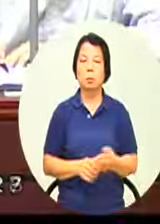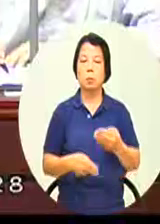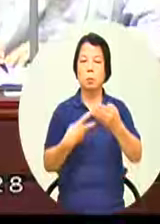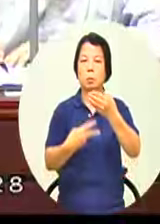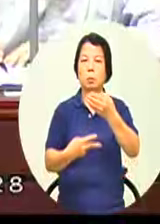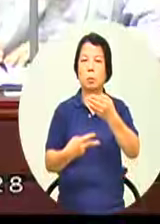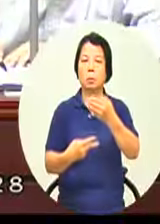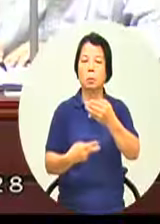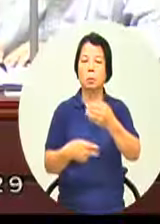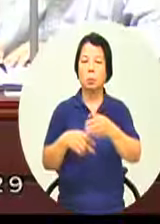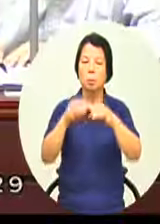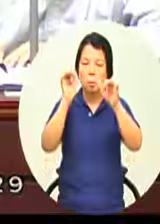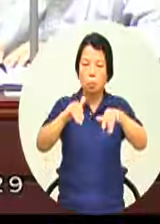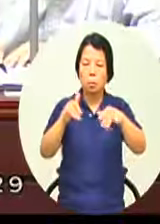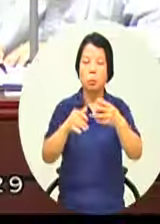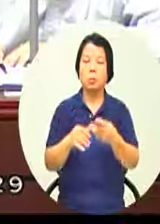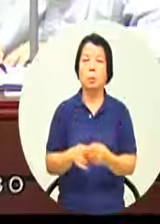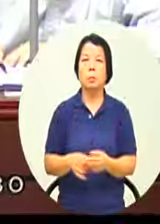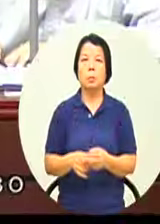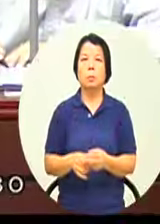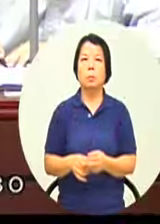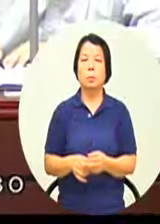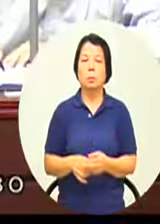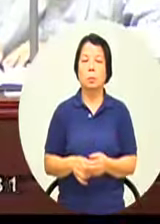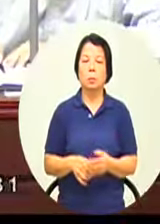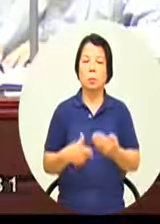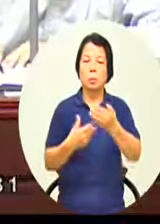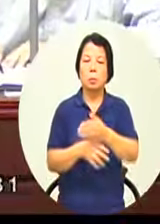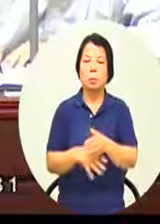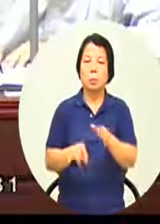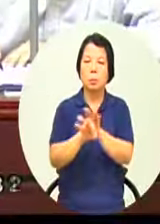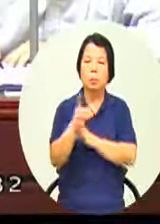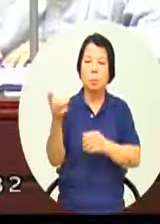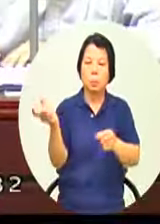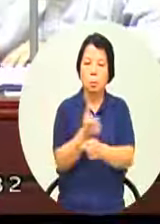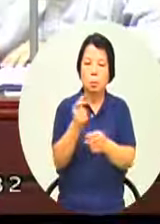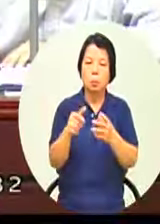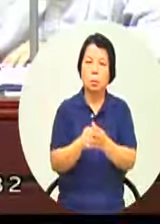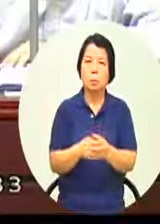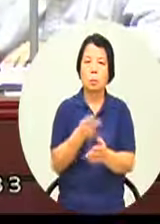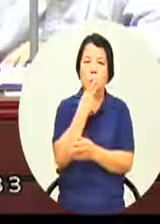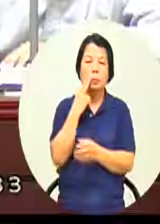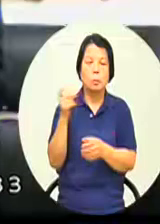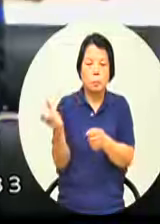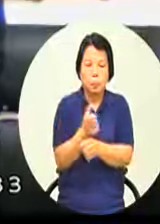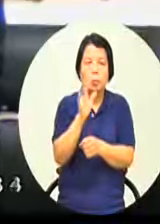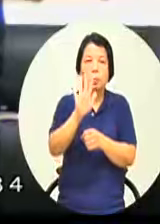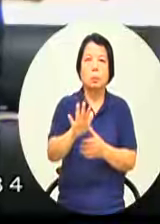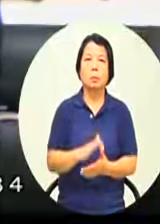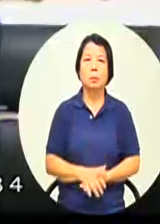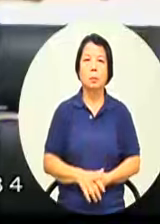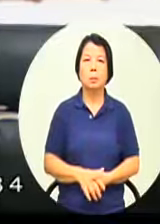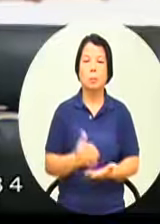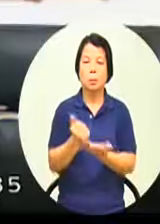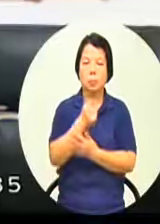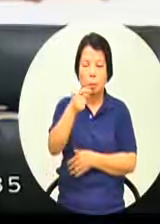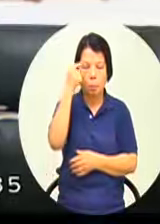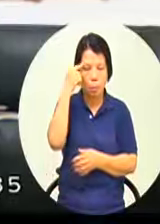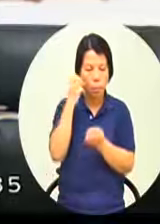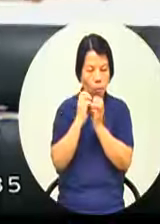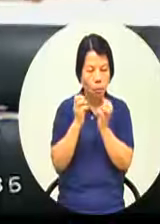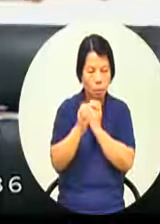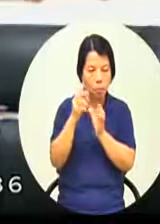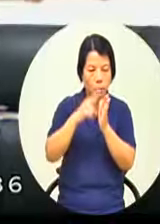有一个豪雨，然后又有莫兰蒂，还有梅基。 好，请你再详细说一